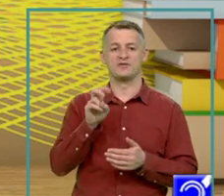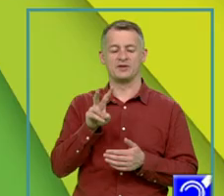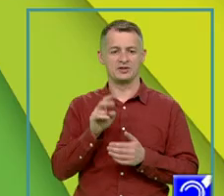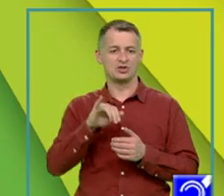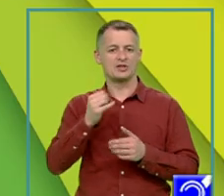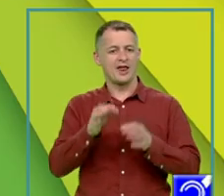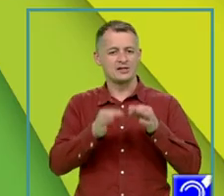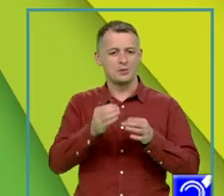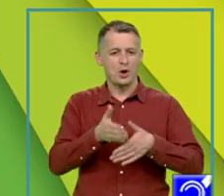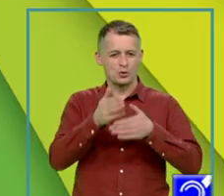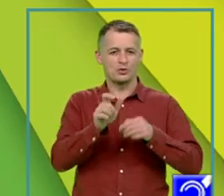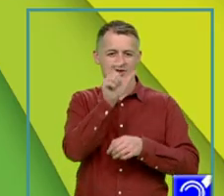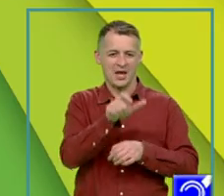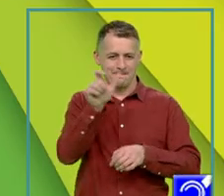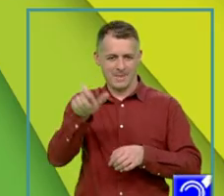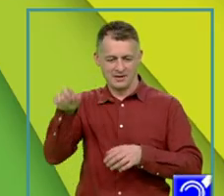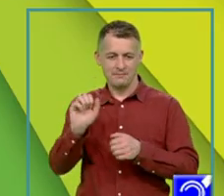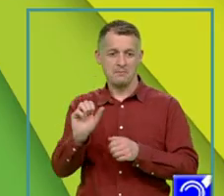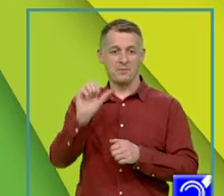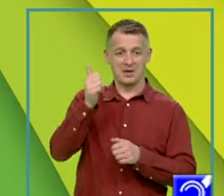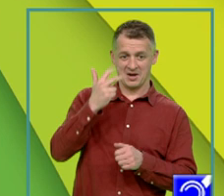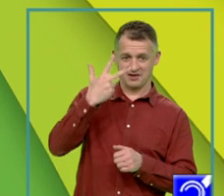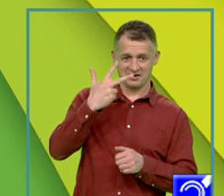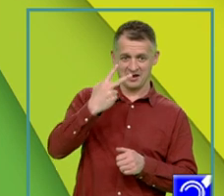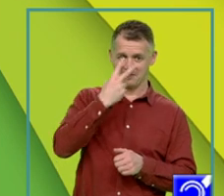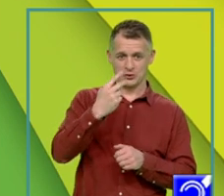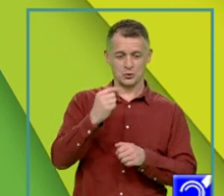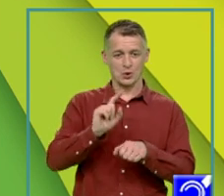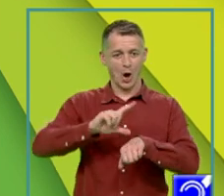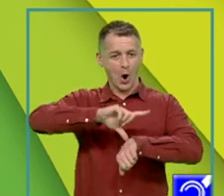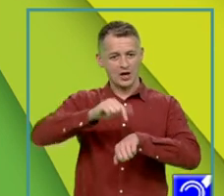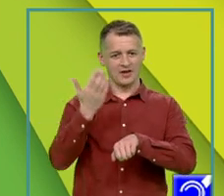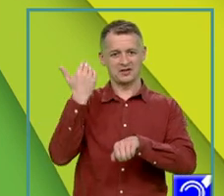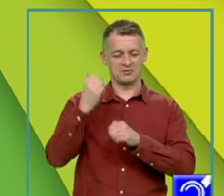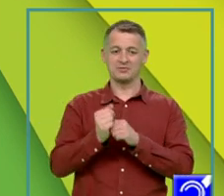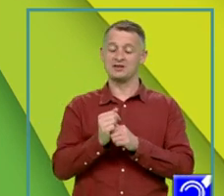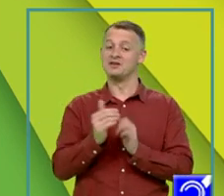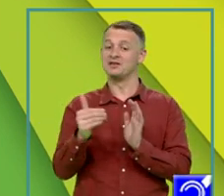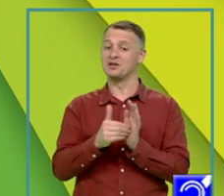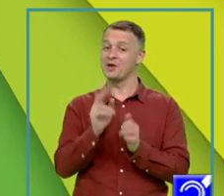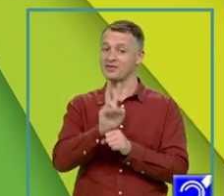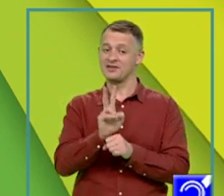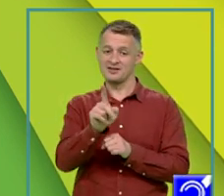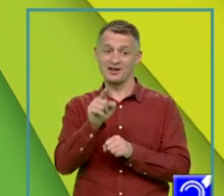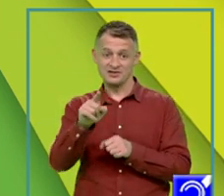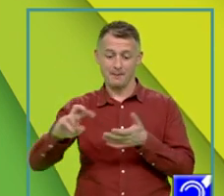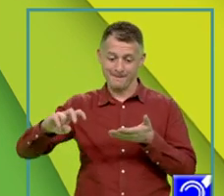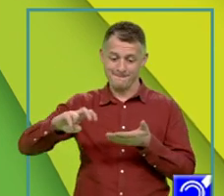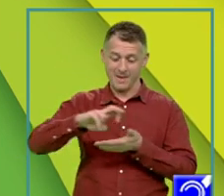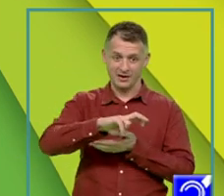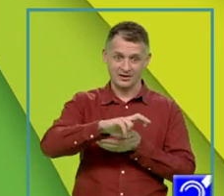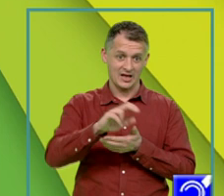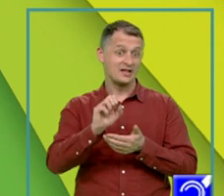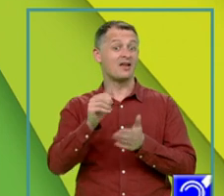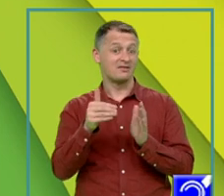ajutorul tabelului dat pe primele trei deja am văzut ora trecută am ales Atenție la acest meargă Care este de fapt în conjunctiv